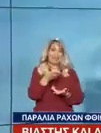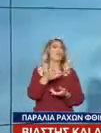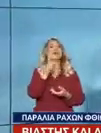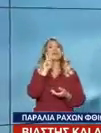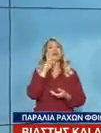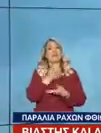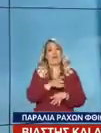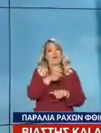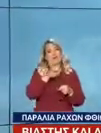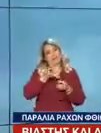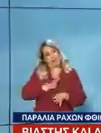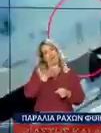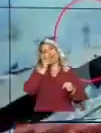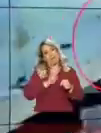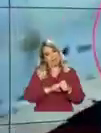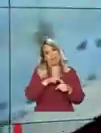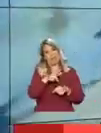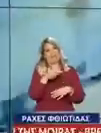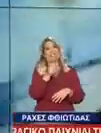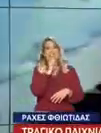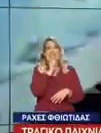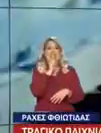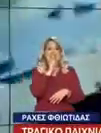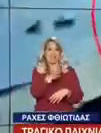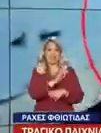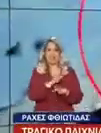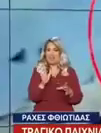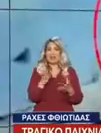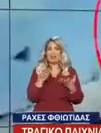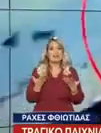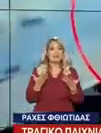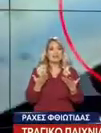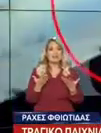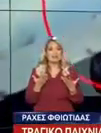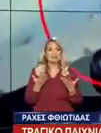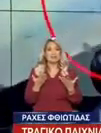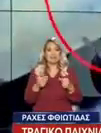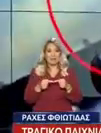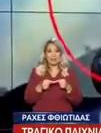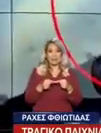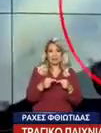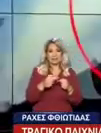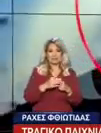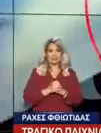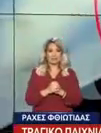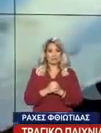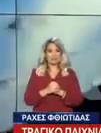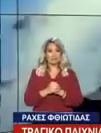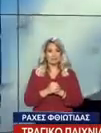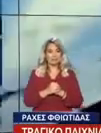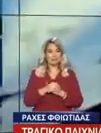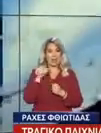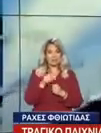σώσει τη γυναίκα, το σημείο που βρέθηκε η σωρός του είναι 30 μέτρα από εκεί που είχε βιάσει το